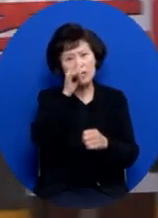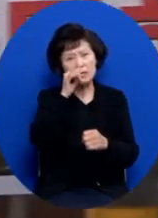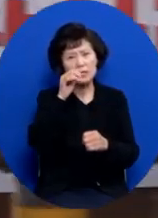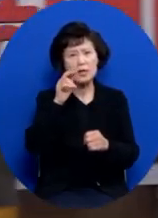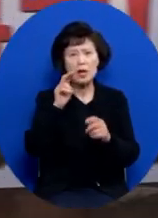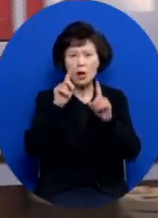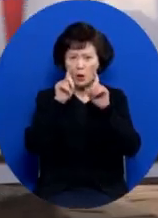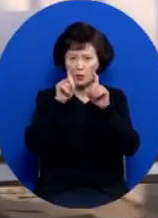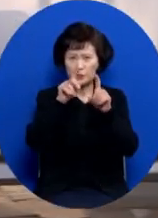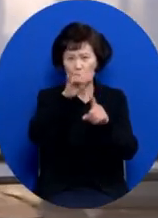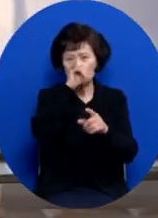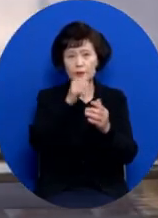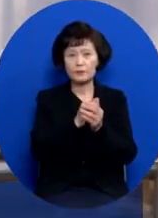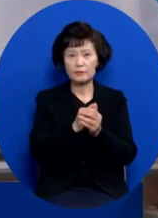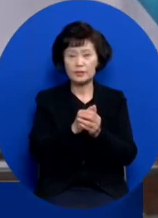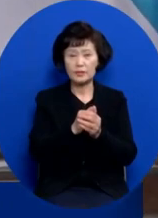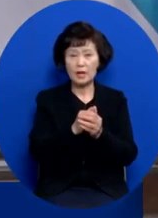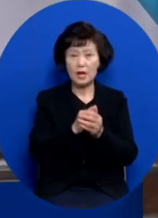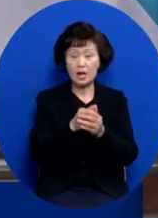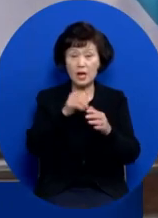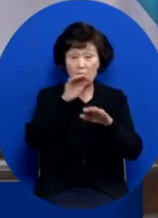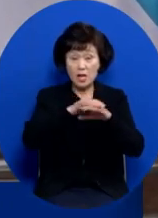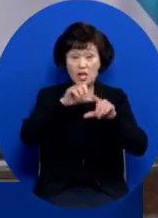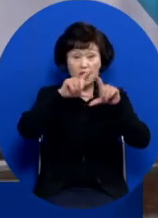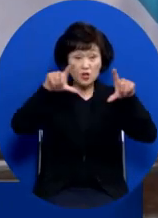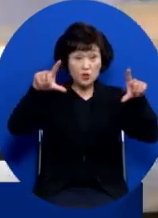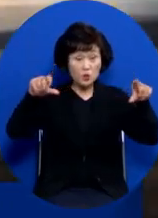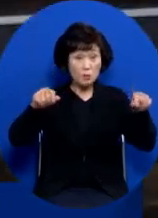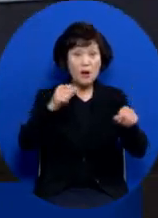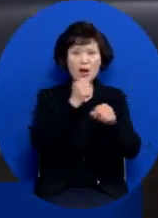있습니다 현수막 하나